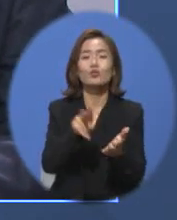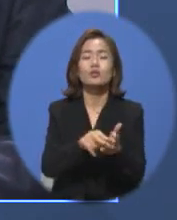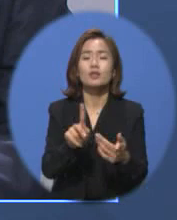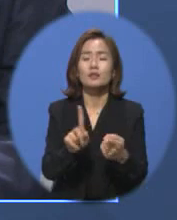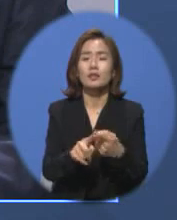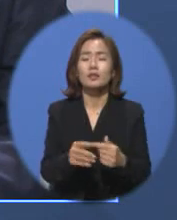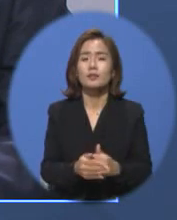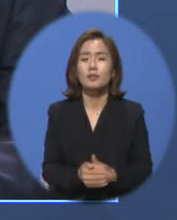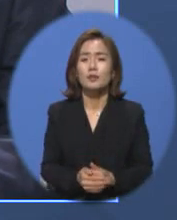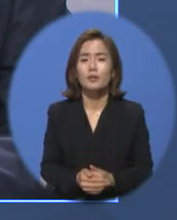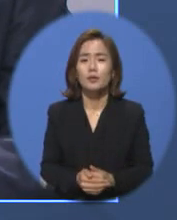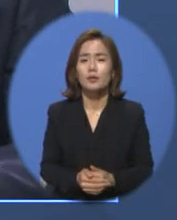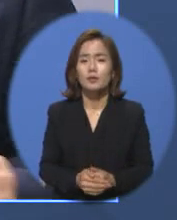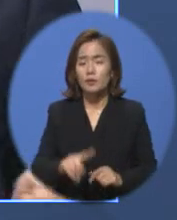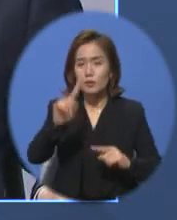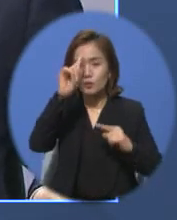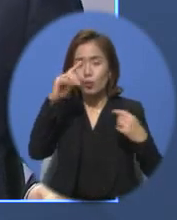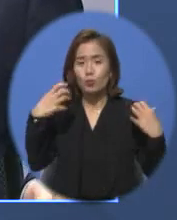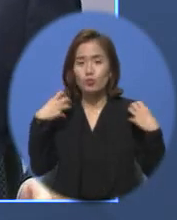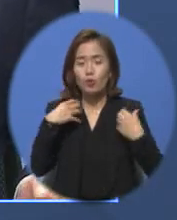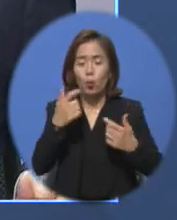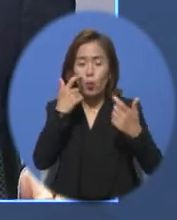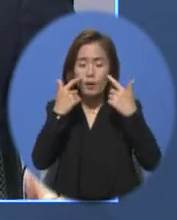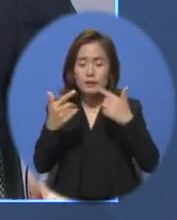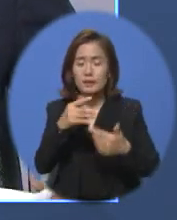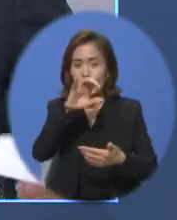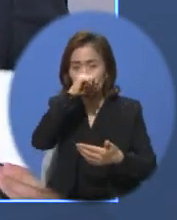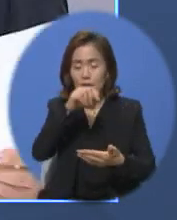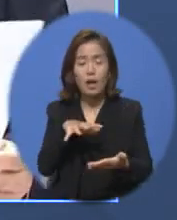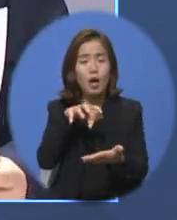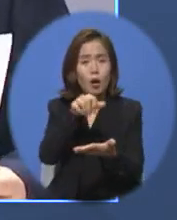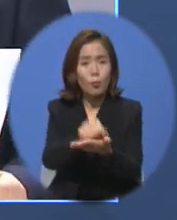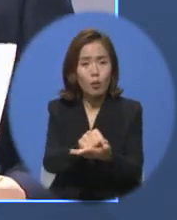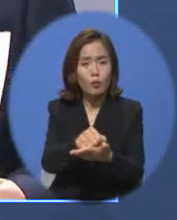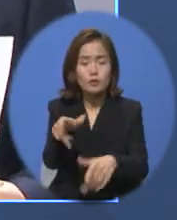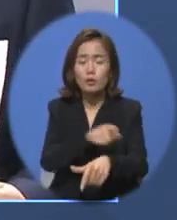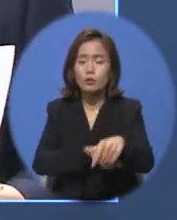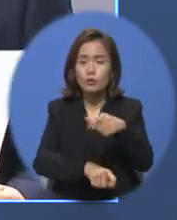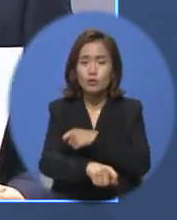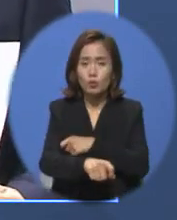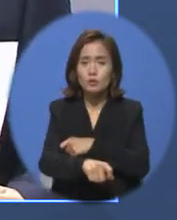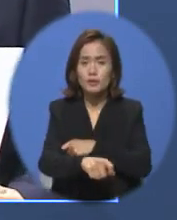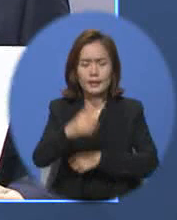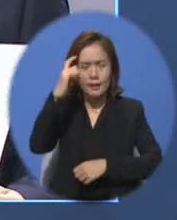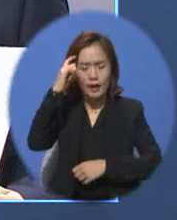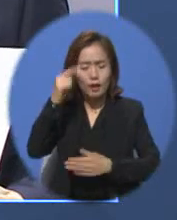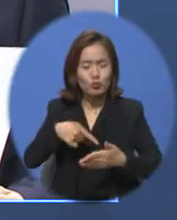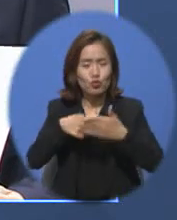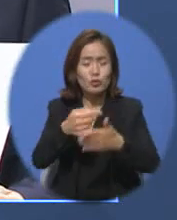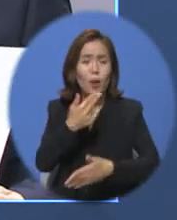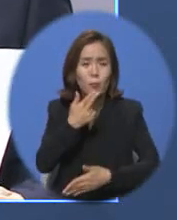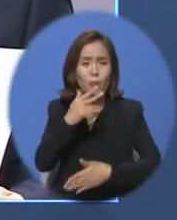정부가적절한 자금을확보하고적극적인의지로이사업을추진하지않는다면 누가